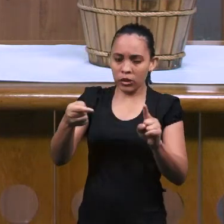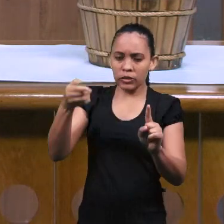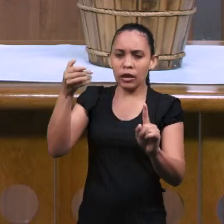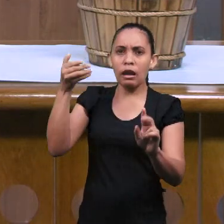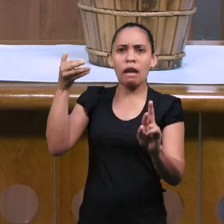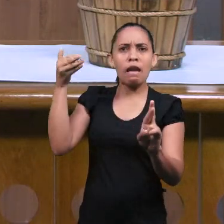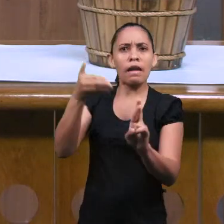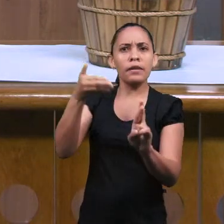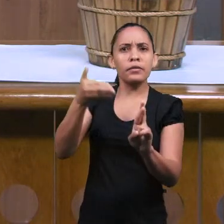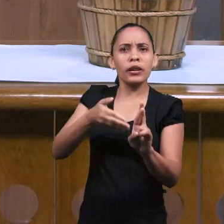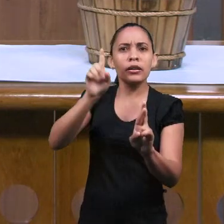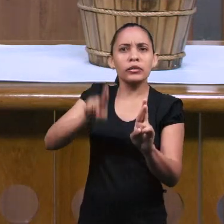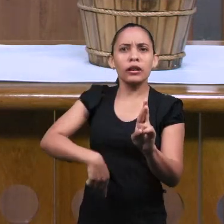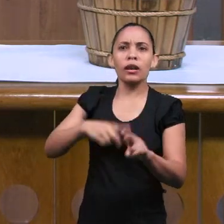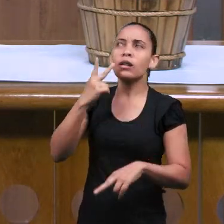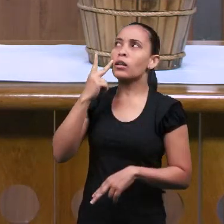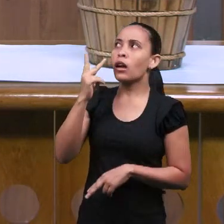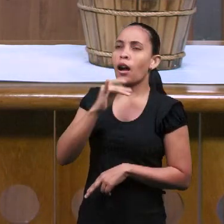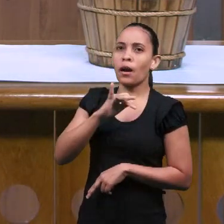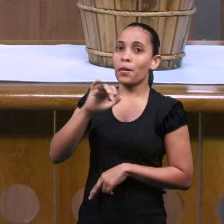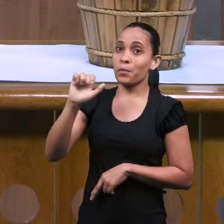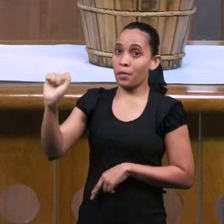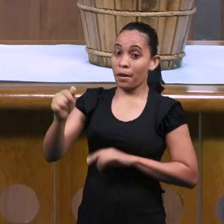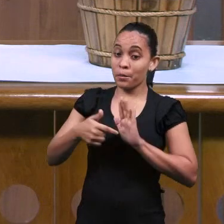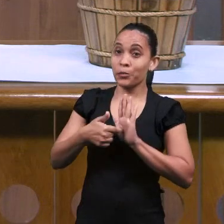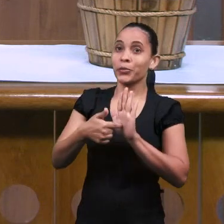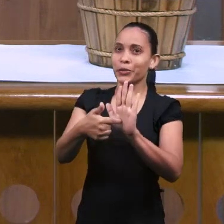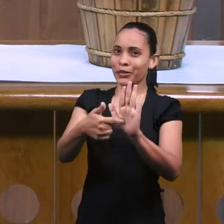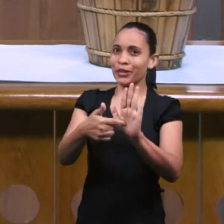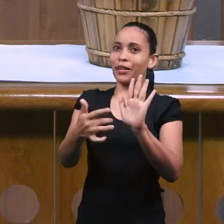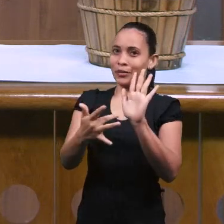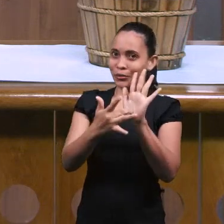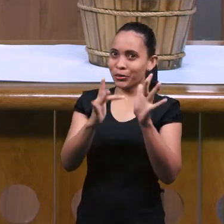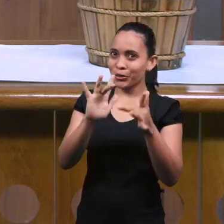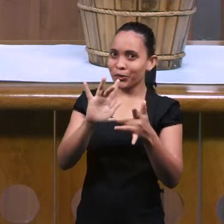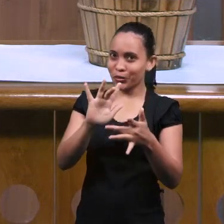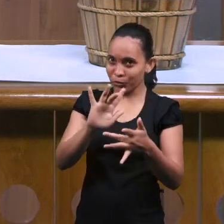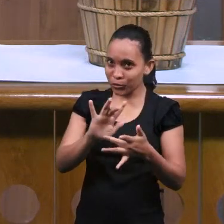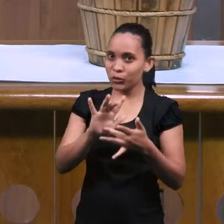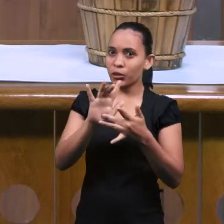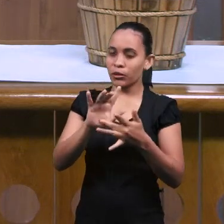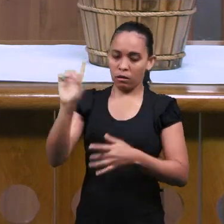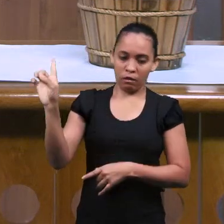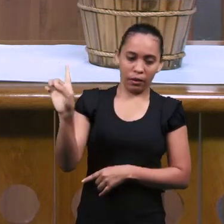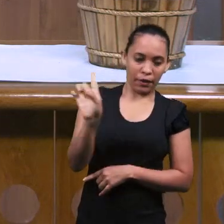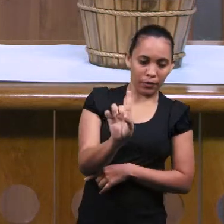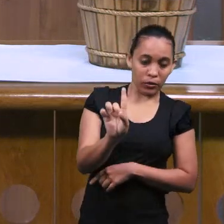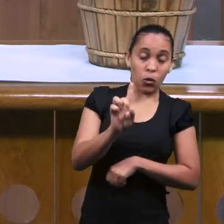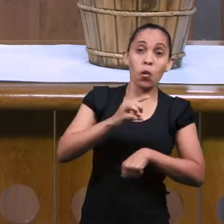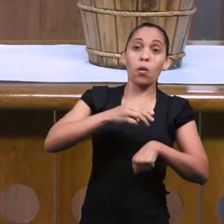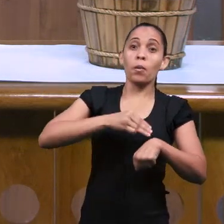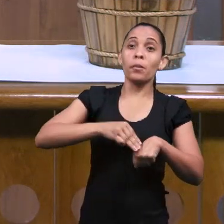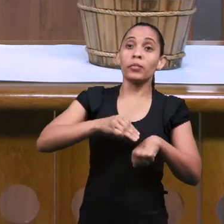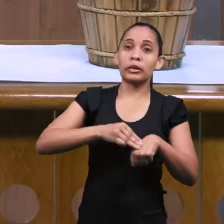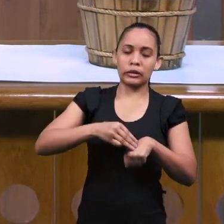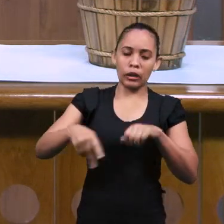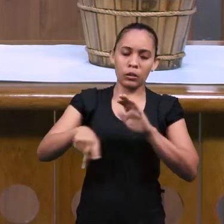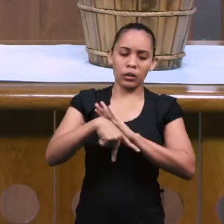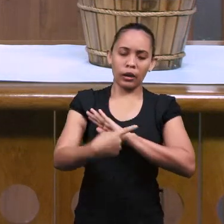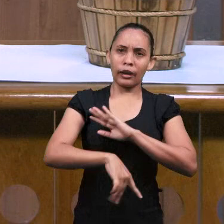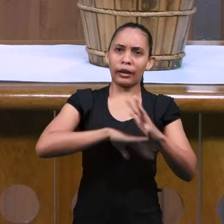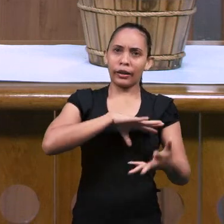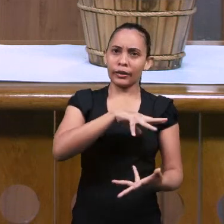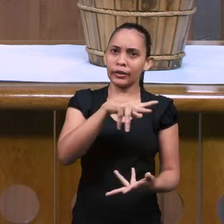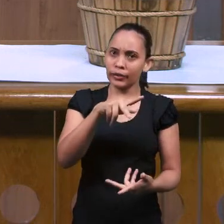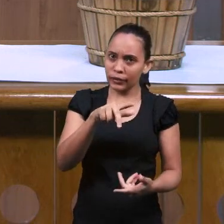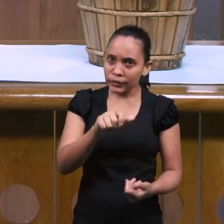le point central, c'était le Père. Pour montrer le Messie. Le Messie est venu, son ministère ici sur la terre a fini, et